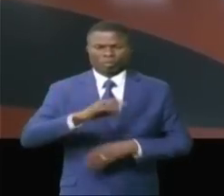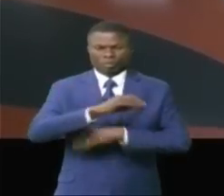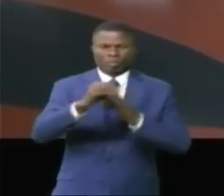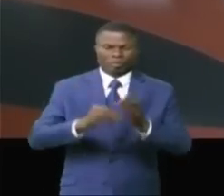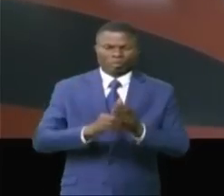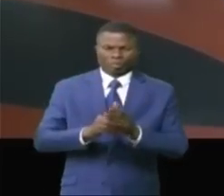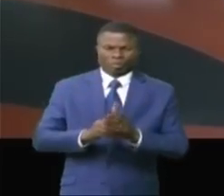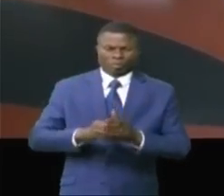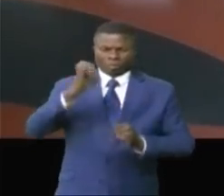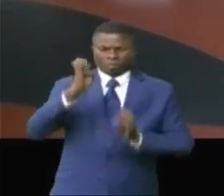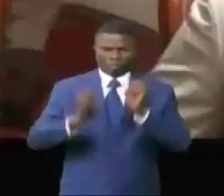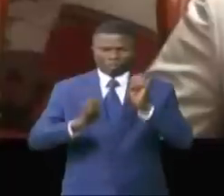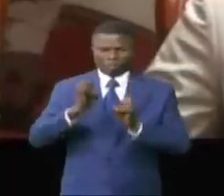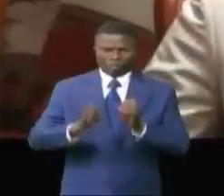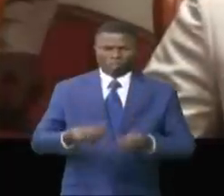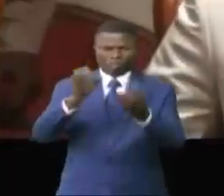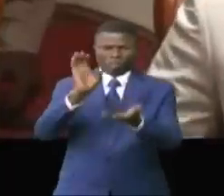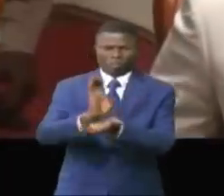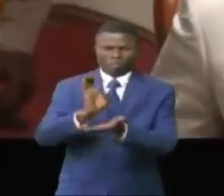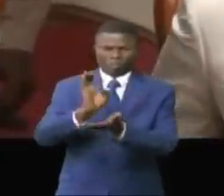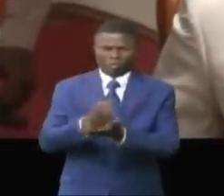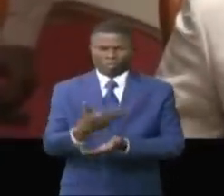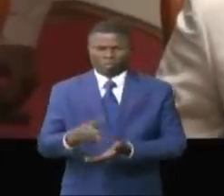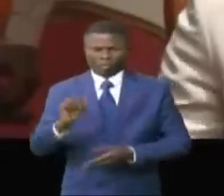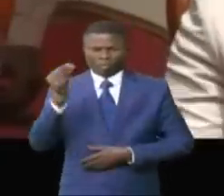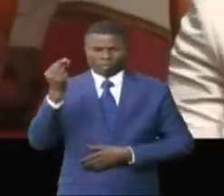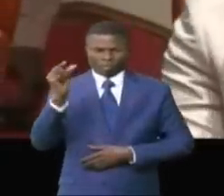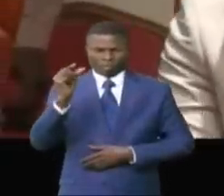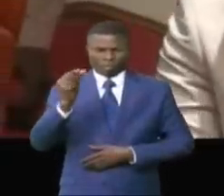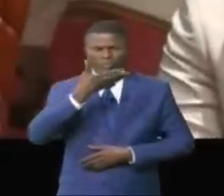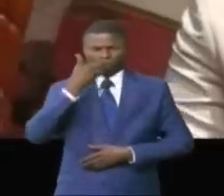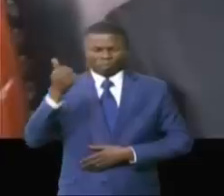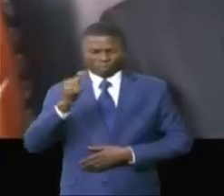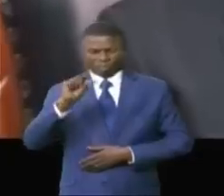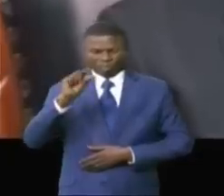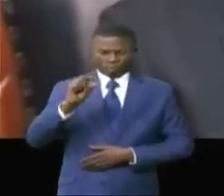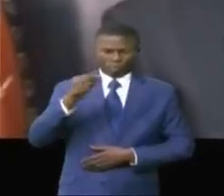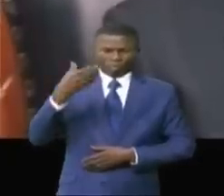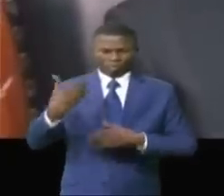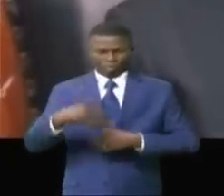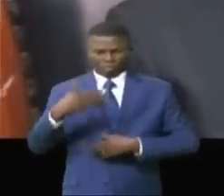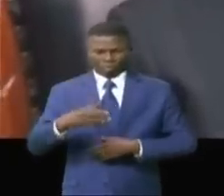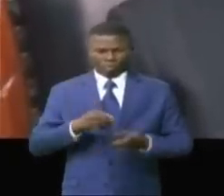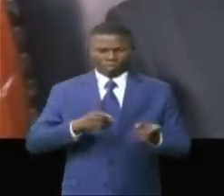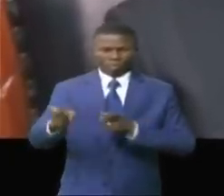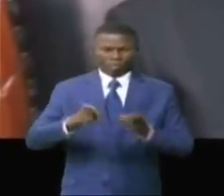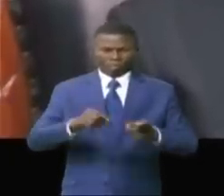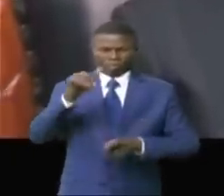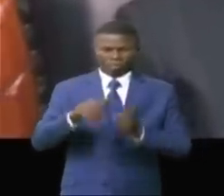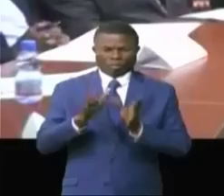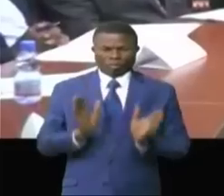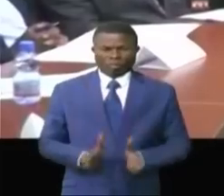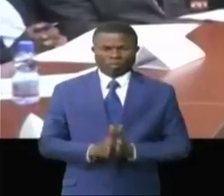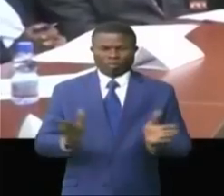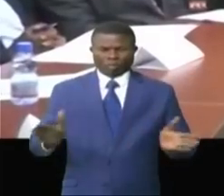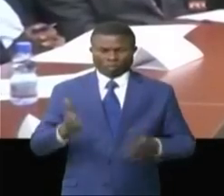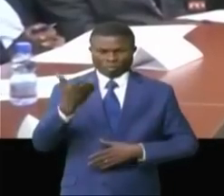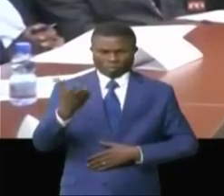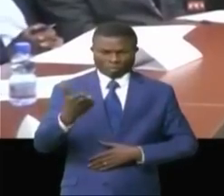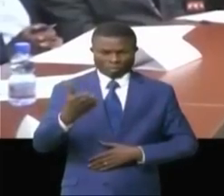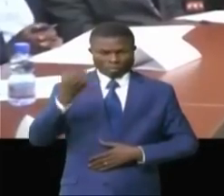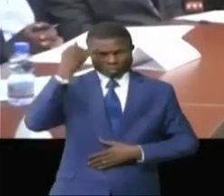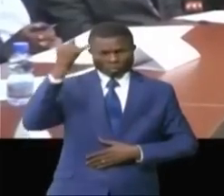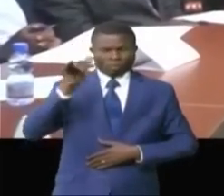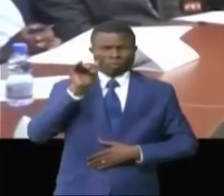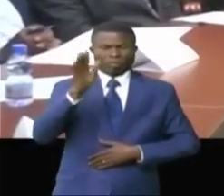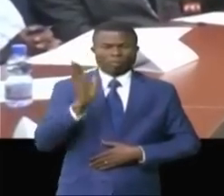et de certification de substances minérales précieuses et semi-précieuses sous la conduite du secrétaire général aux mines. Selon les